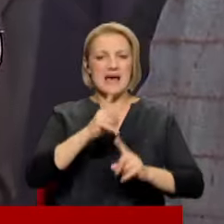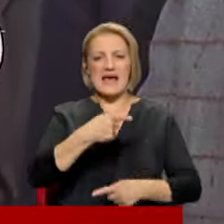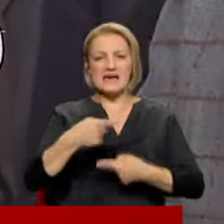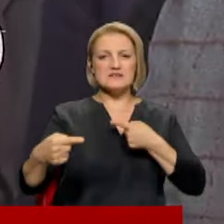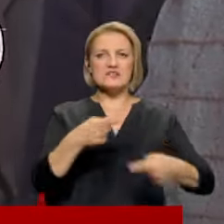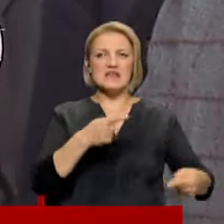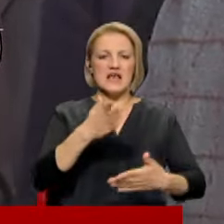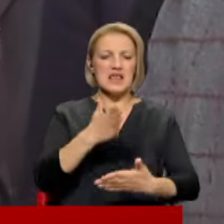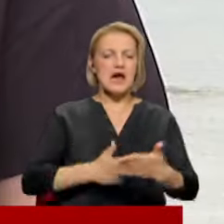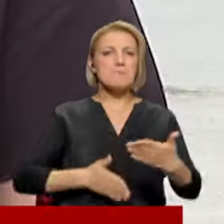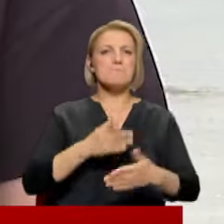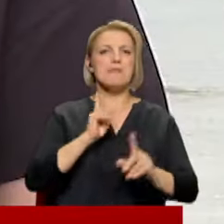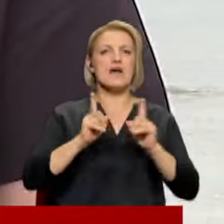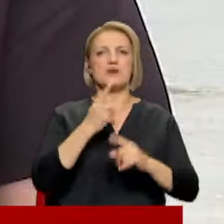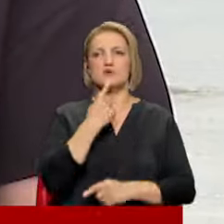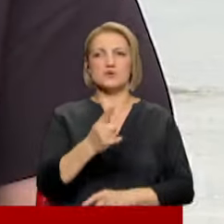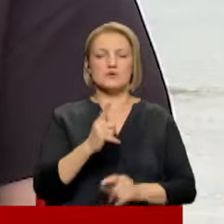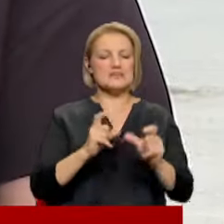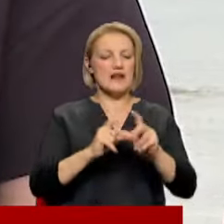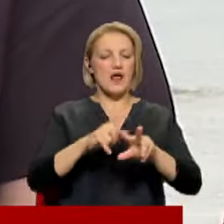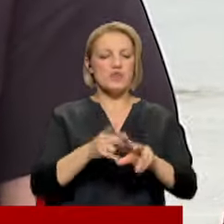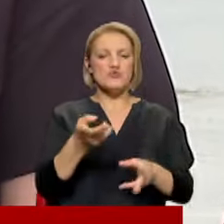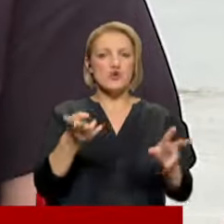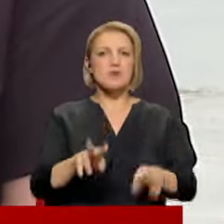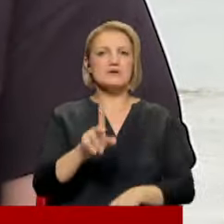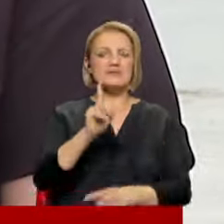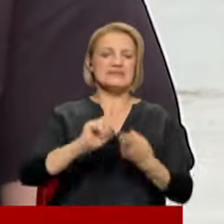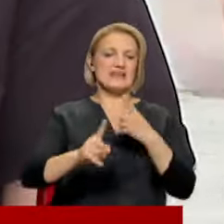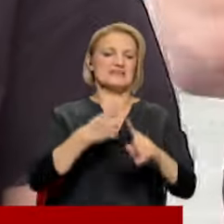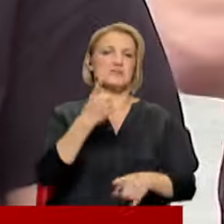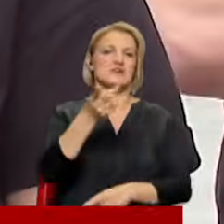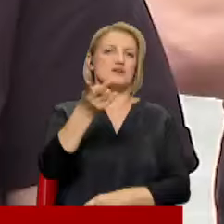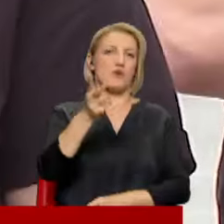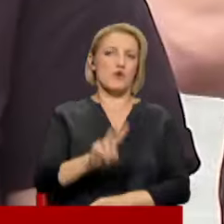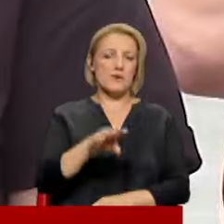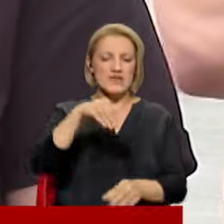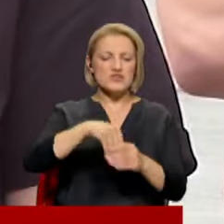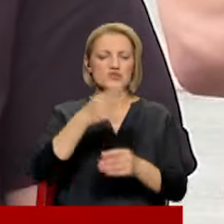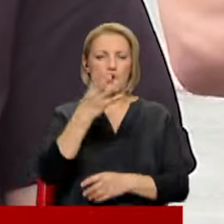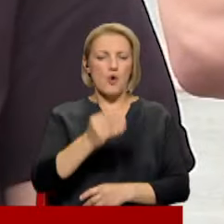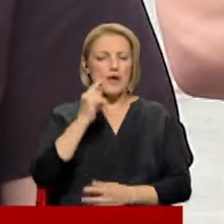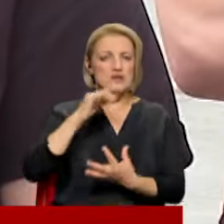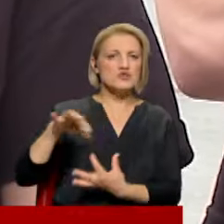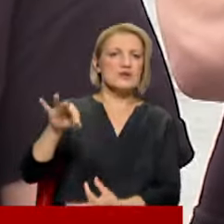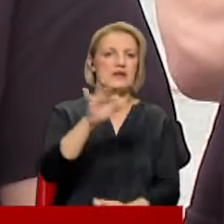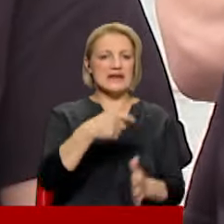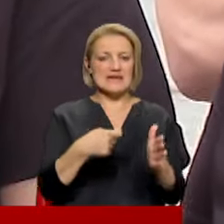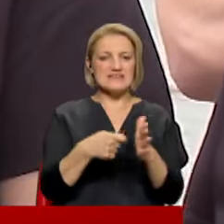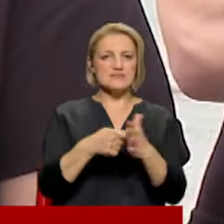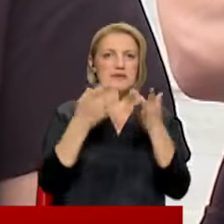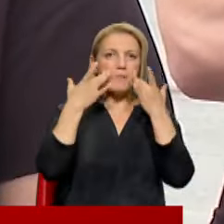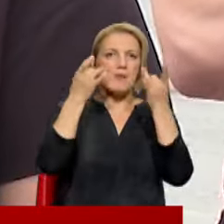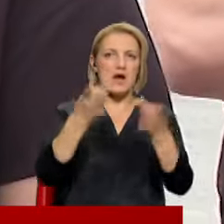yapılan yarım mahkeme diyoruz. Sinan Ateş cinayeti siyasi bir cinayettir. Ama içinde bulunan şahısların isimleri